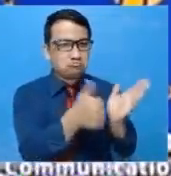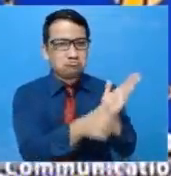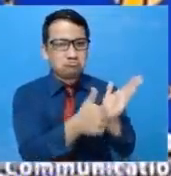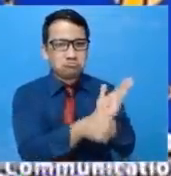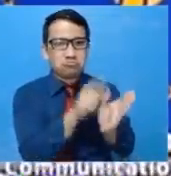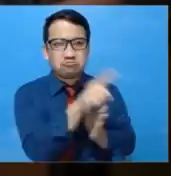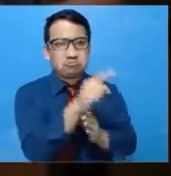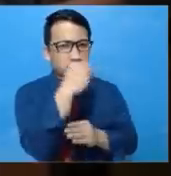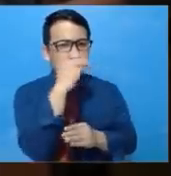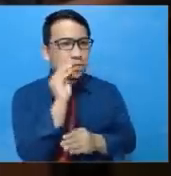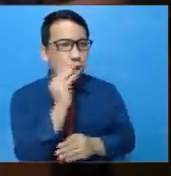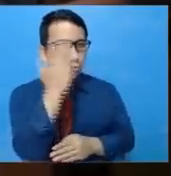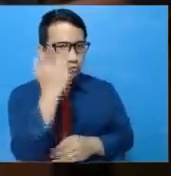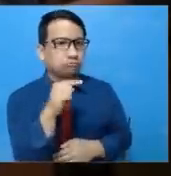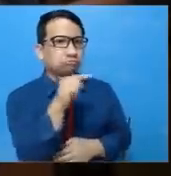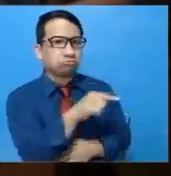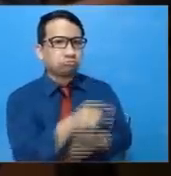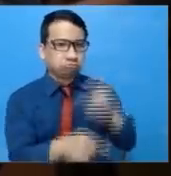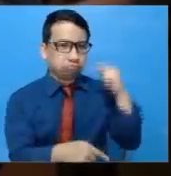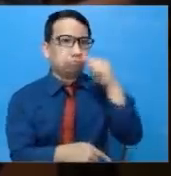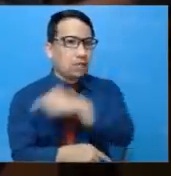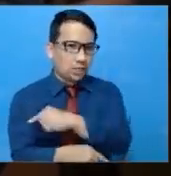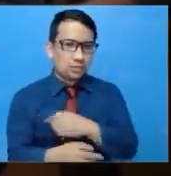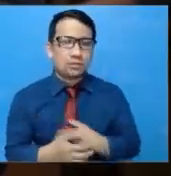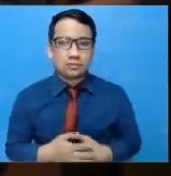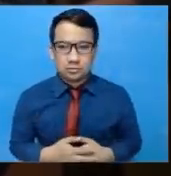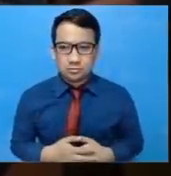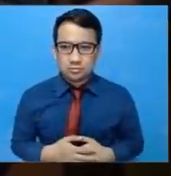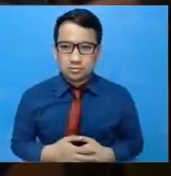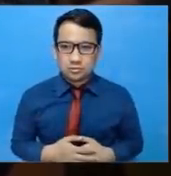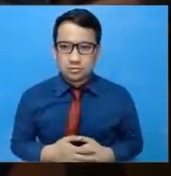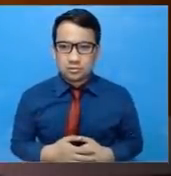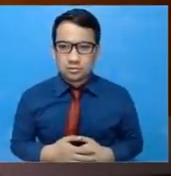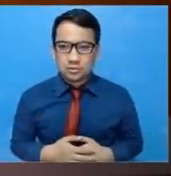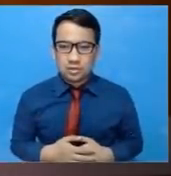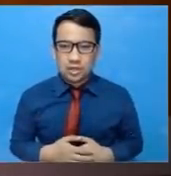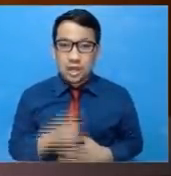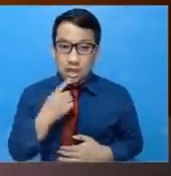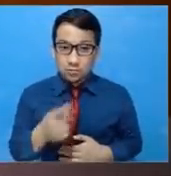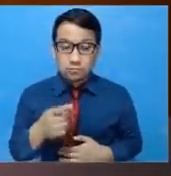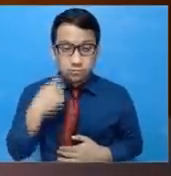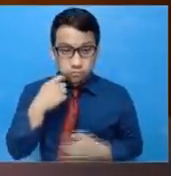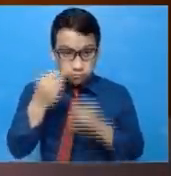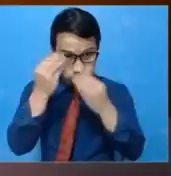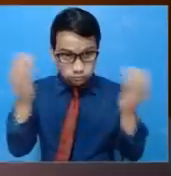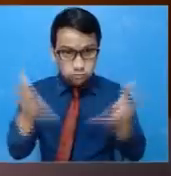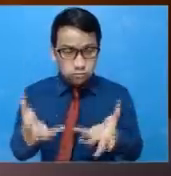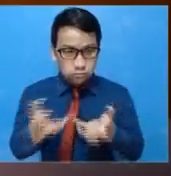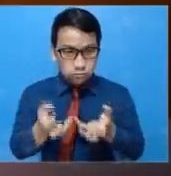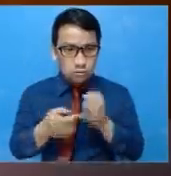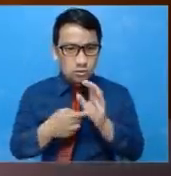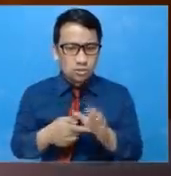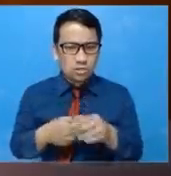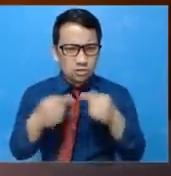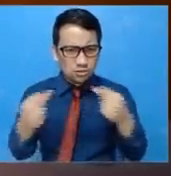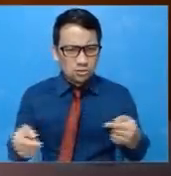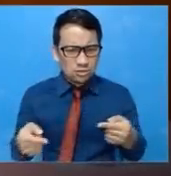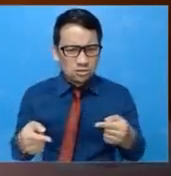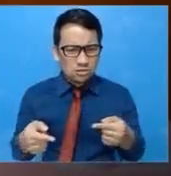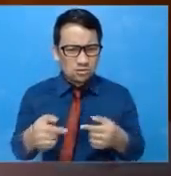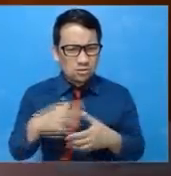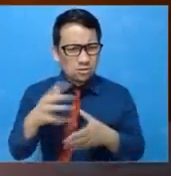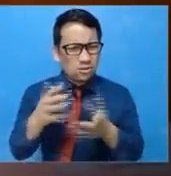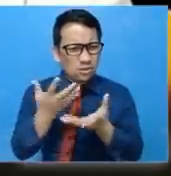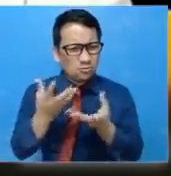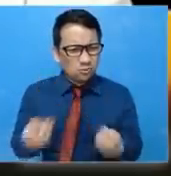a liar. Hamon yan ng Pangulo kay Pacquiao na giniit kamakailan na gusto niyang wakasan ng korupsyon sa gobyerno sakaling kumandidato